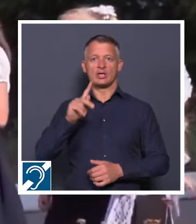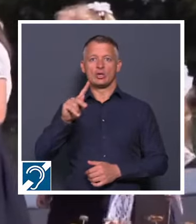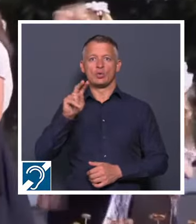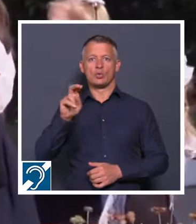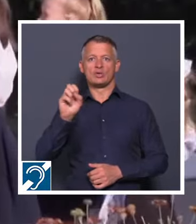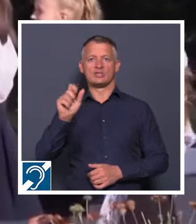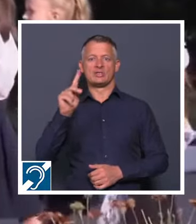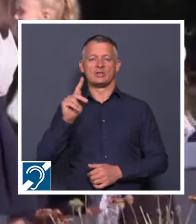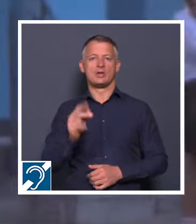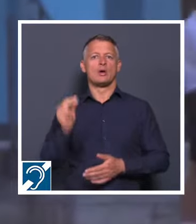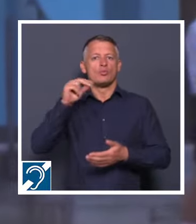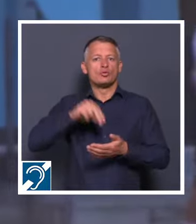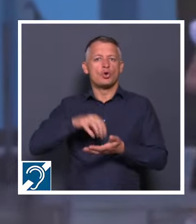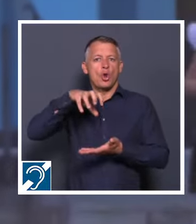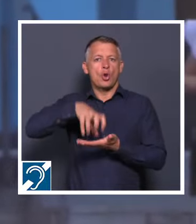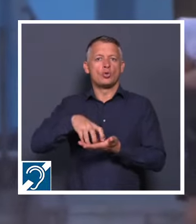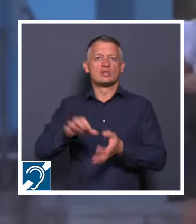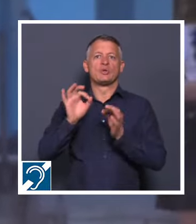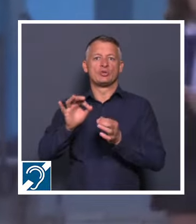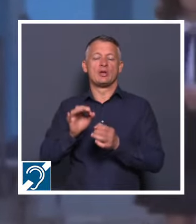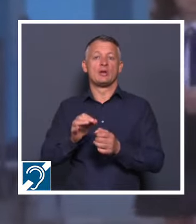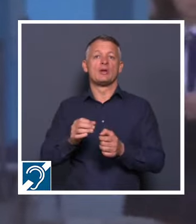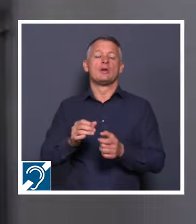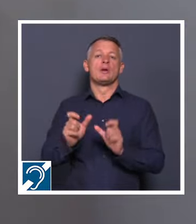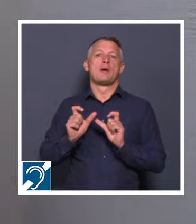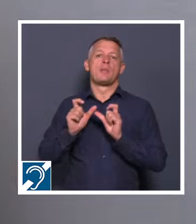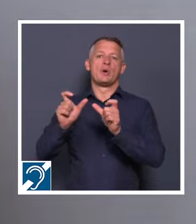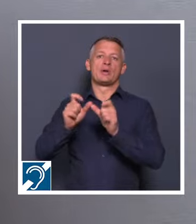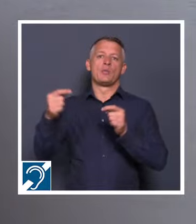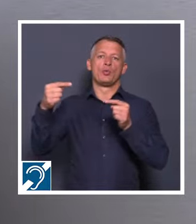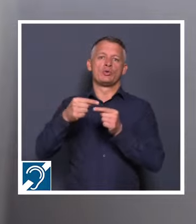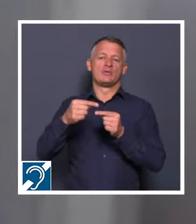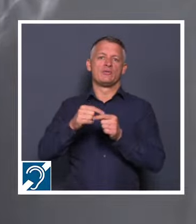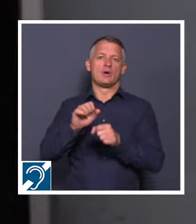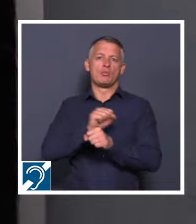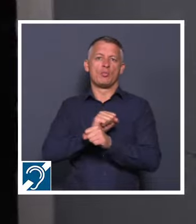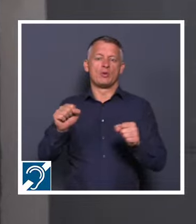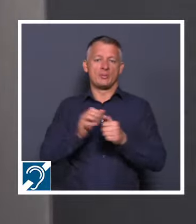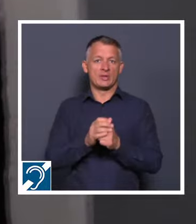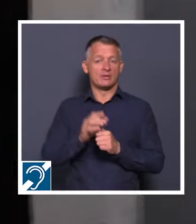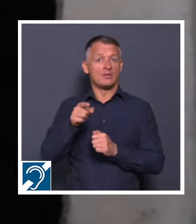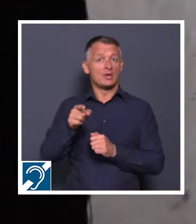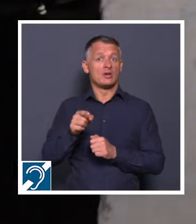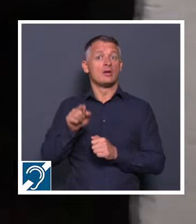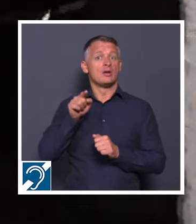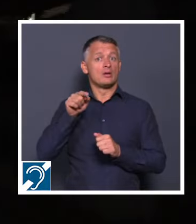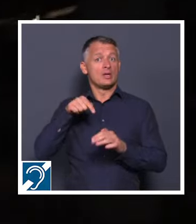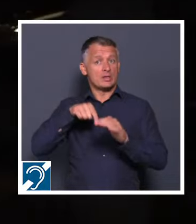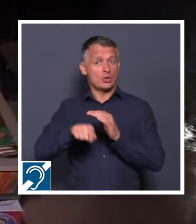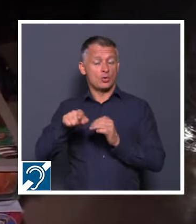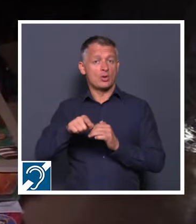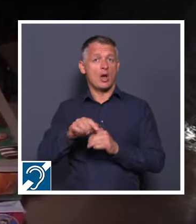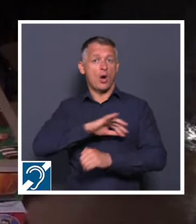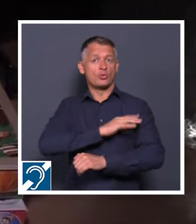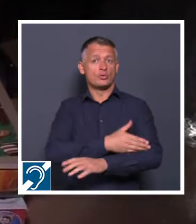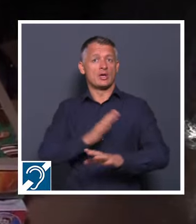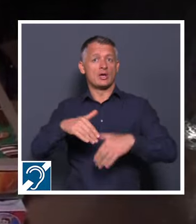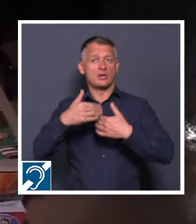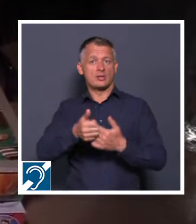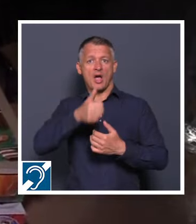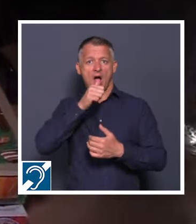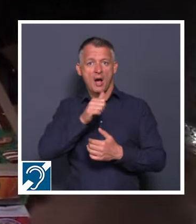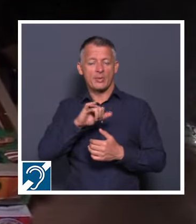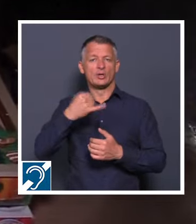cu adăposturi antiaeriene pe fondul incursiunii ucrainene. În ele, autoritățile au dus apă îmbuteliată și